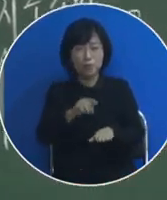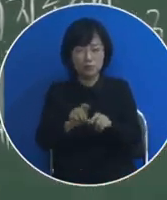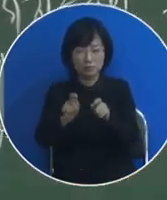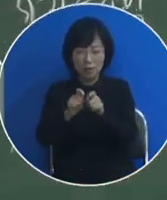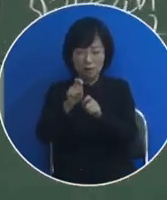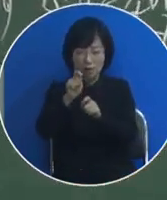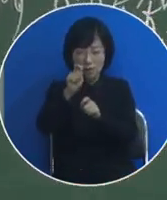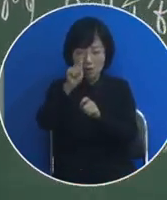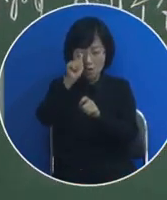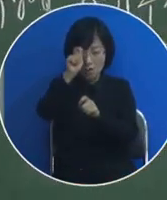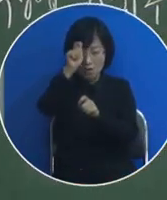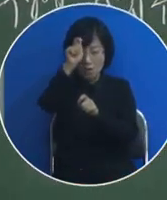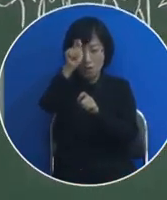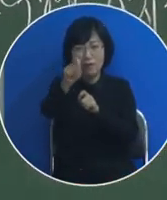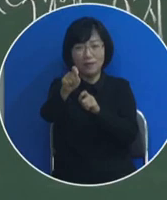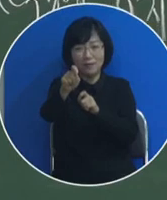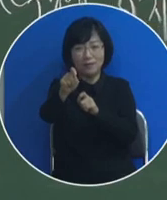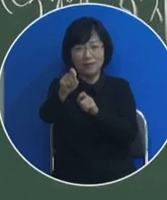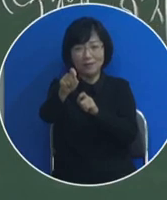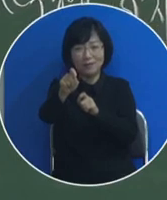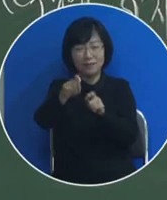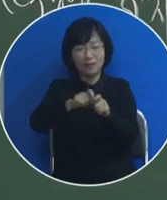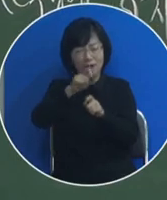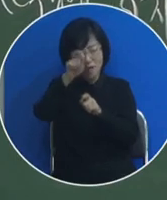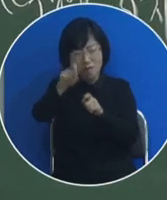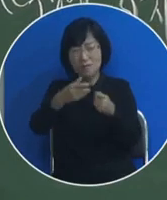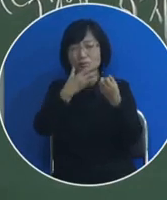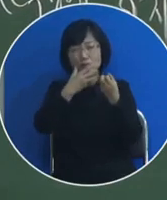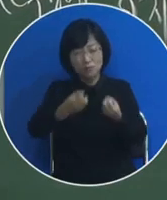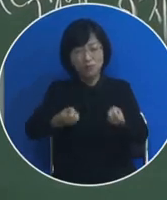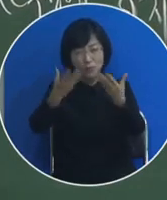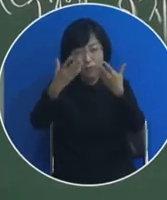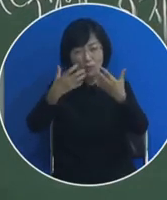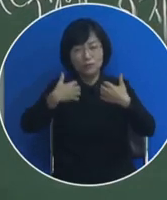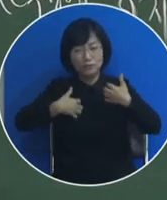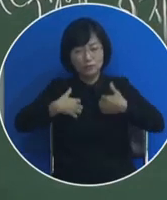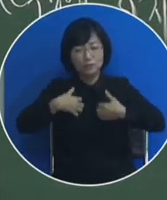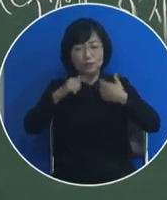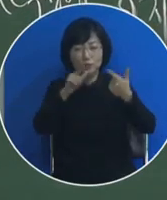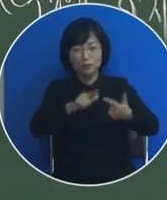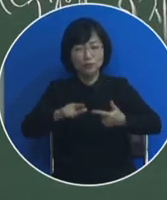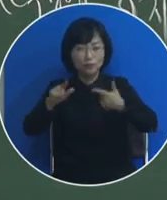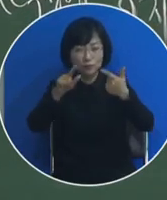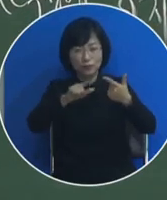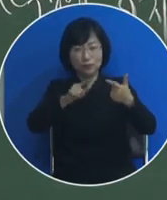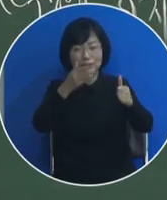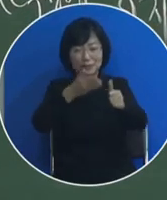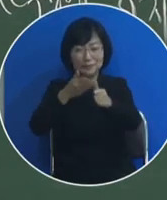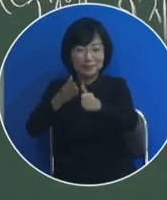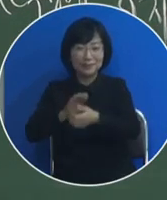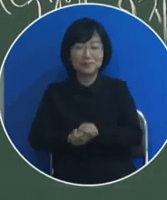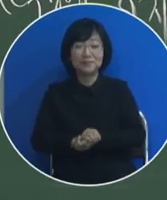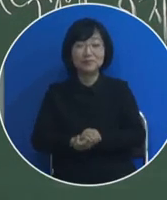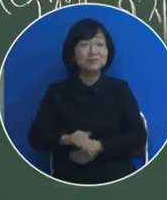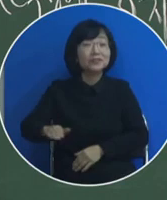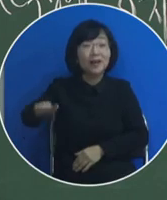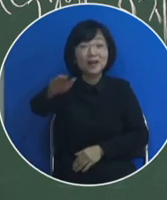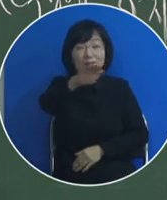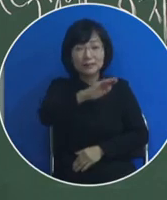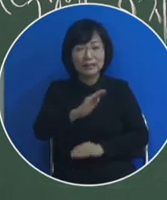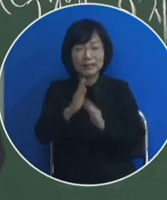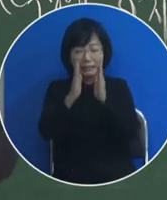and so it is eternal. 이 축복을 누리셔야 돼요. Enjoy this blessing. 그래서 여러분만의 기도하세요. And so at least you